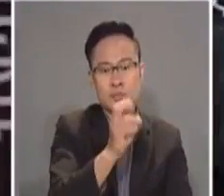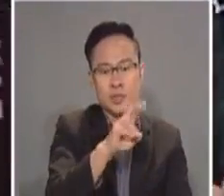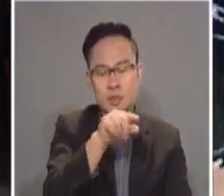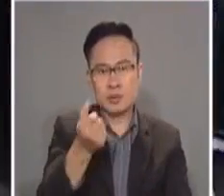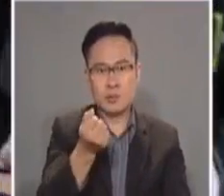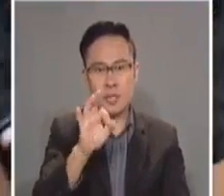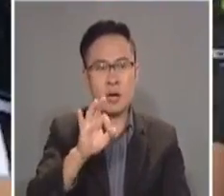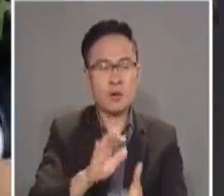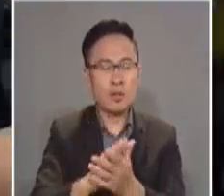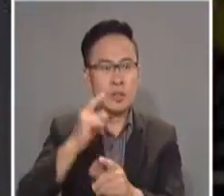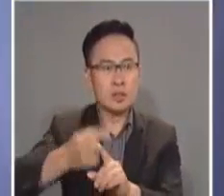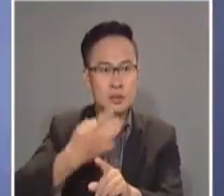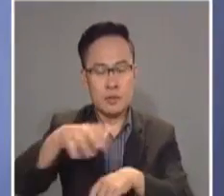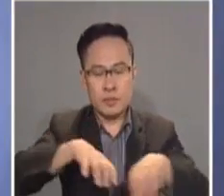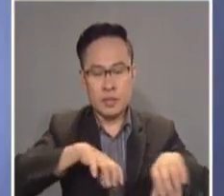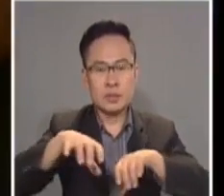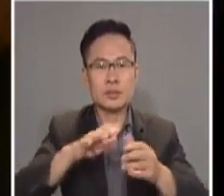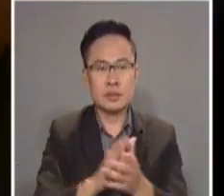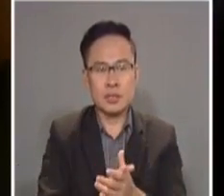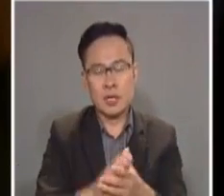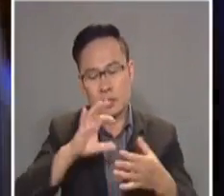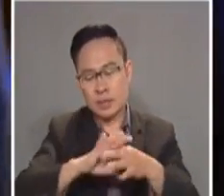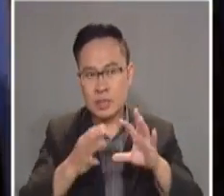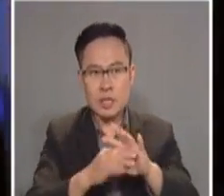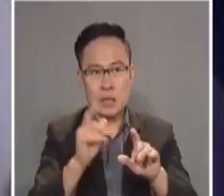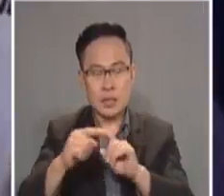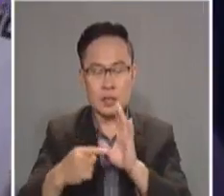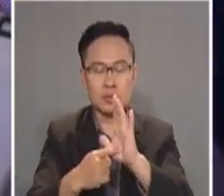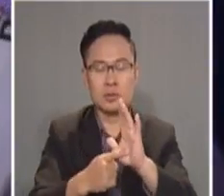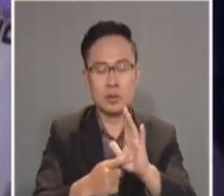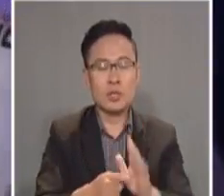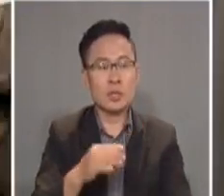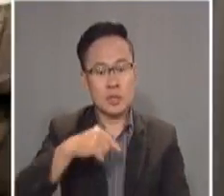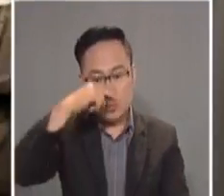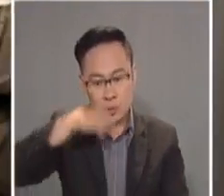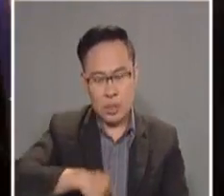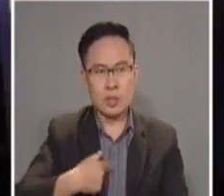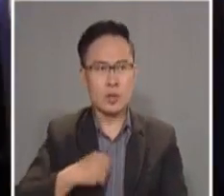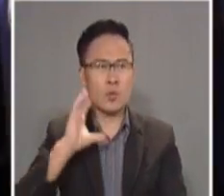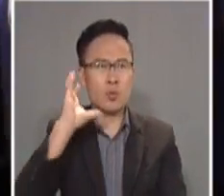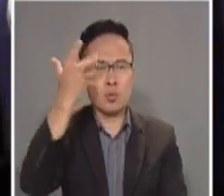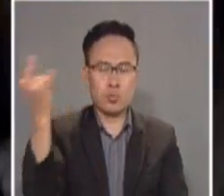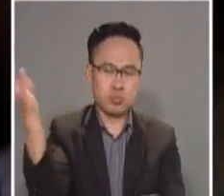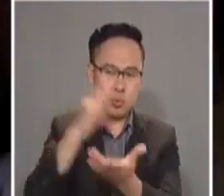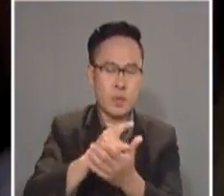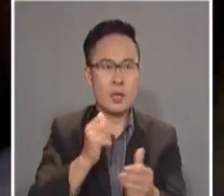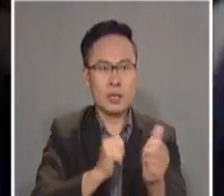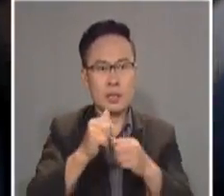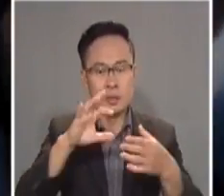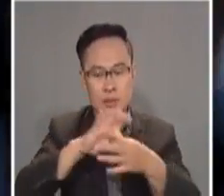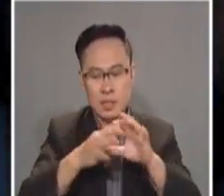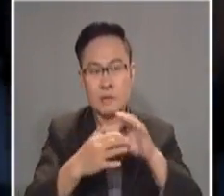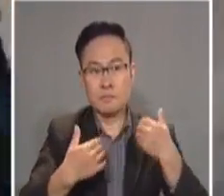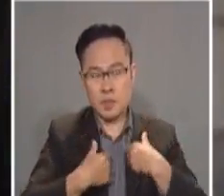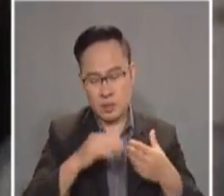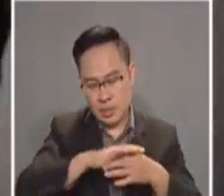ลที่ร้านสตาร์เวิร์ดควบคู่กับการประชุมครั้งนี้ด้วยจะมีการสาธิตกีฬายอดนิยมที่จะมีนักกีฬาระดับซุปเปอร์สตาร์มาร่วมงานและกีฬาชนิดใ